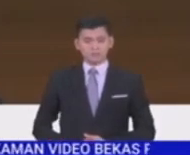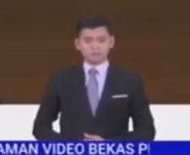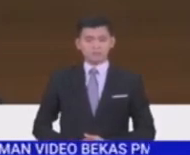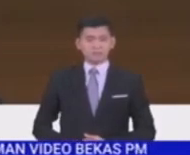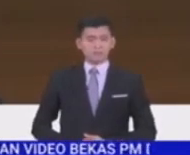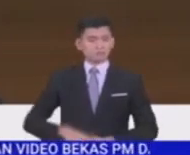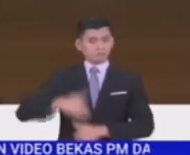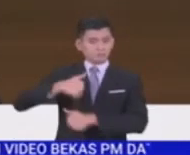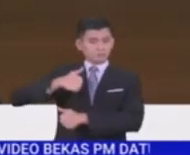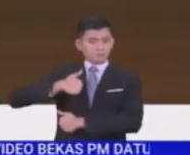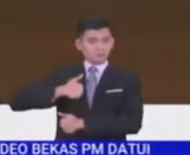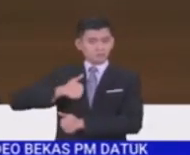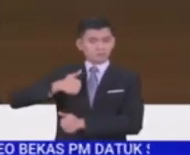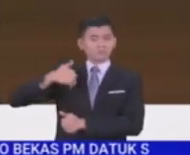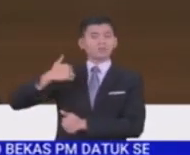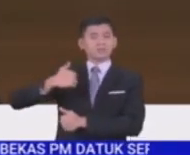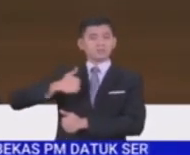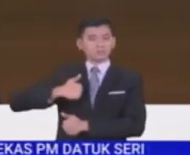APM